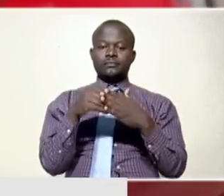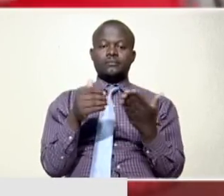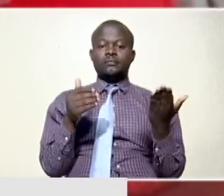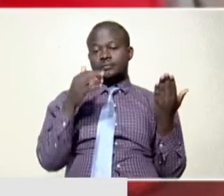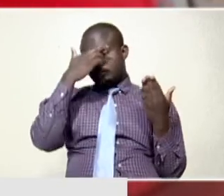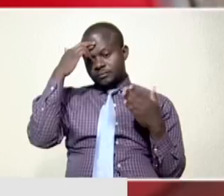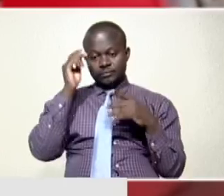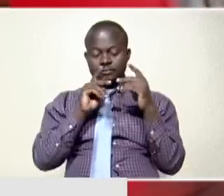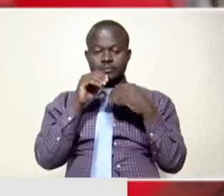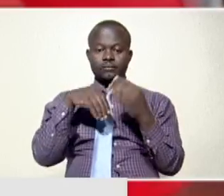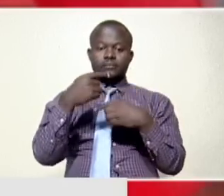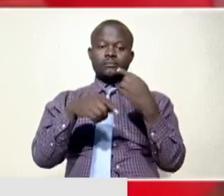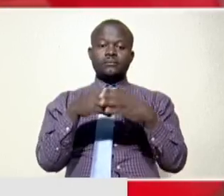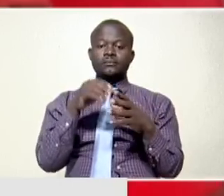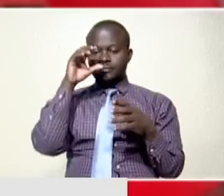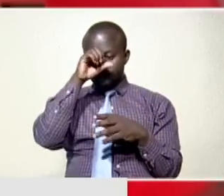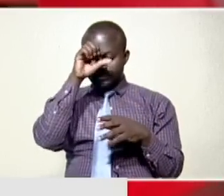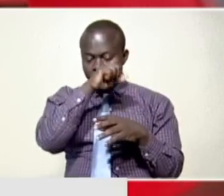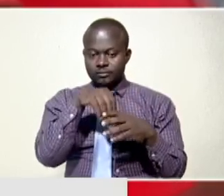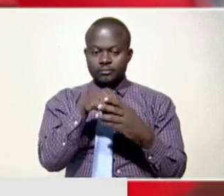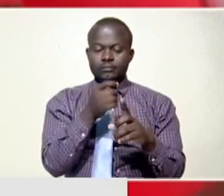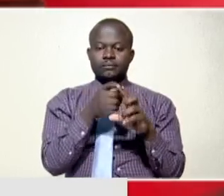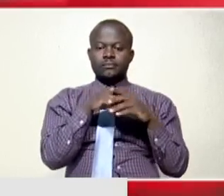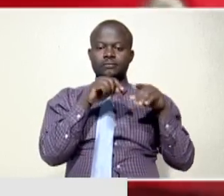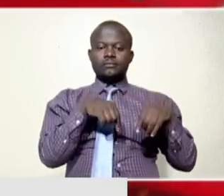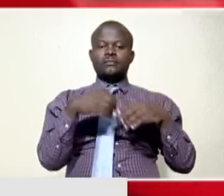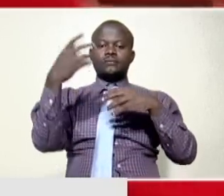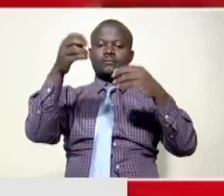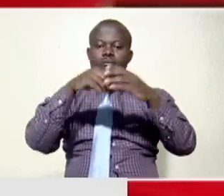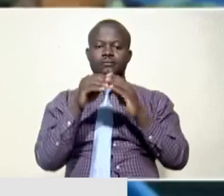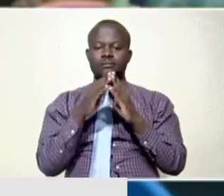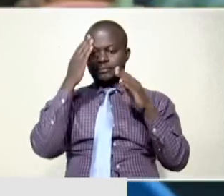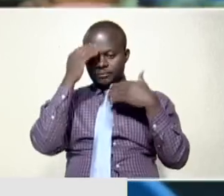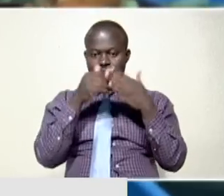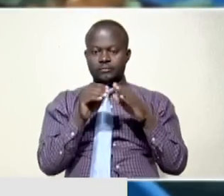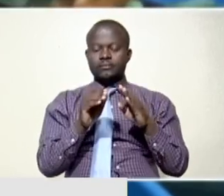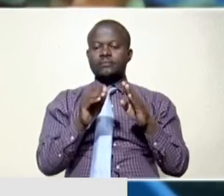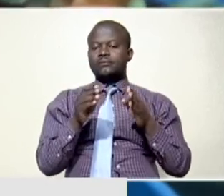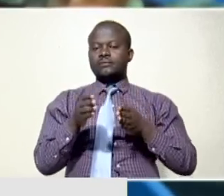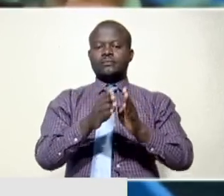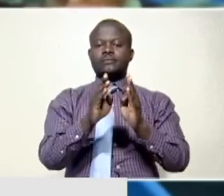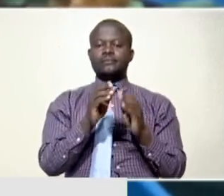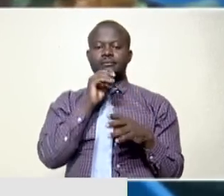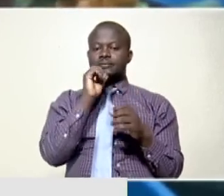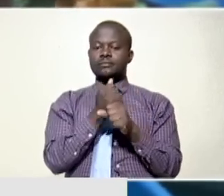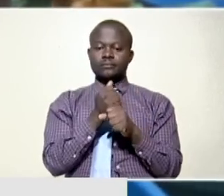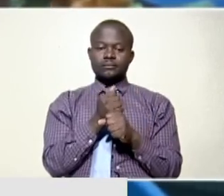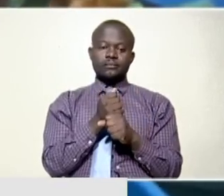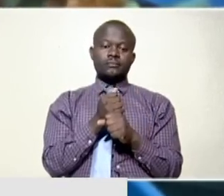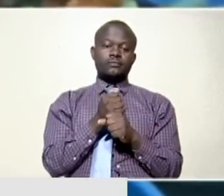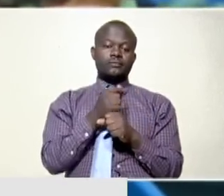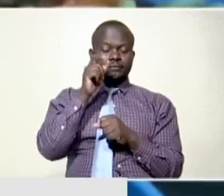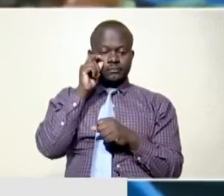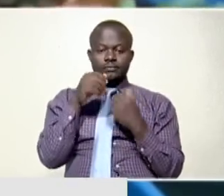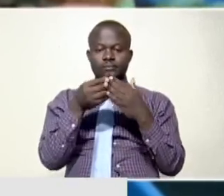mpamvu n'abantu bagumeza baducika bamwe bava mwahangaha bakajya mu miji kubera imihanda ntacyo atakoze poro ntacyo atakoze